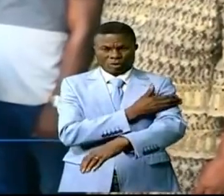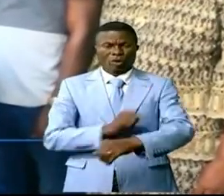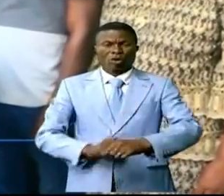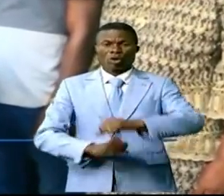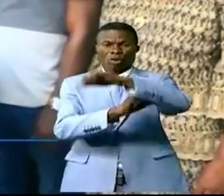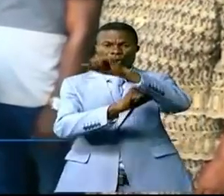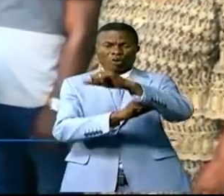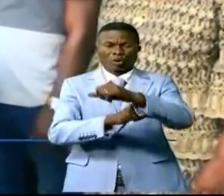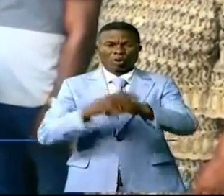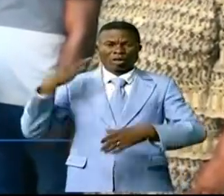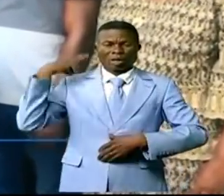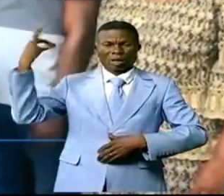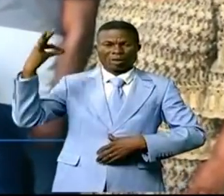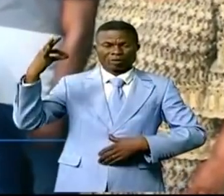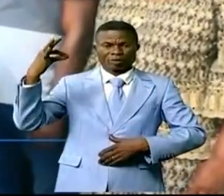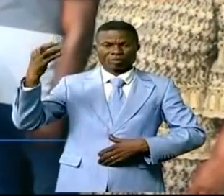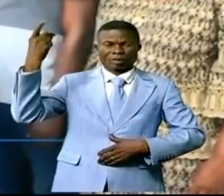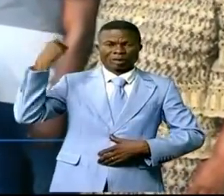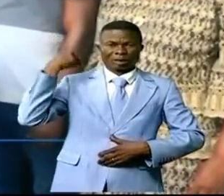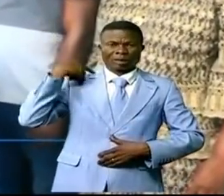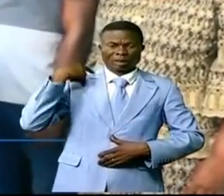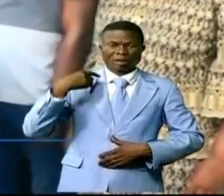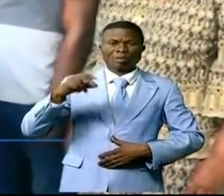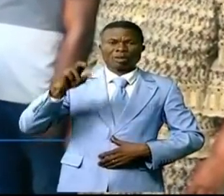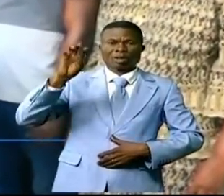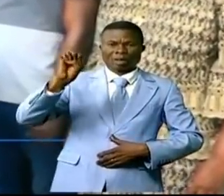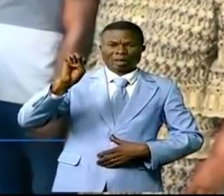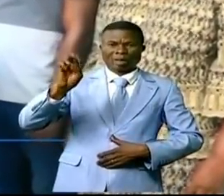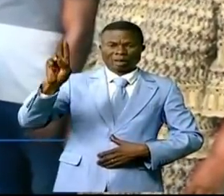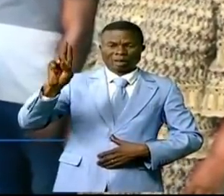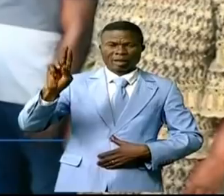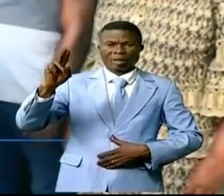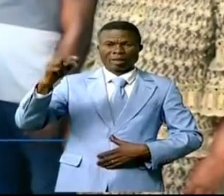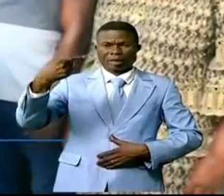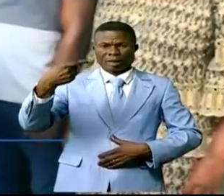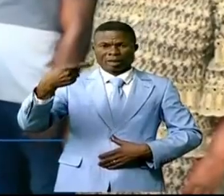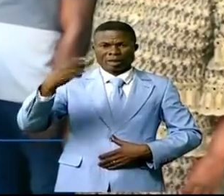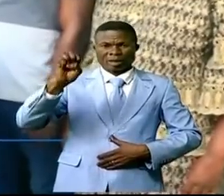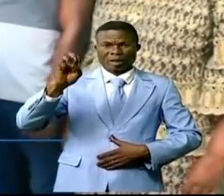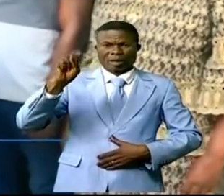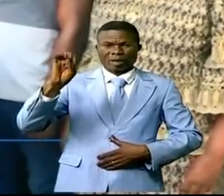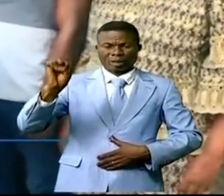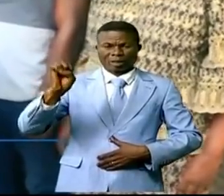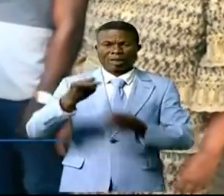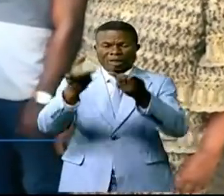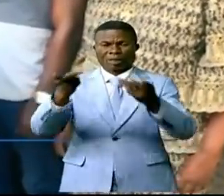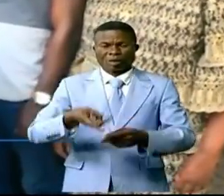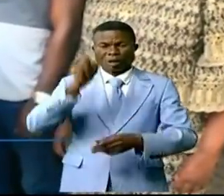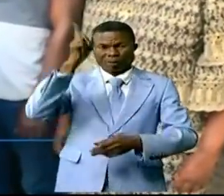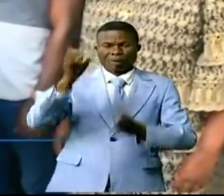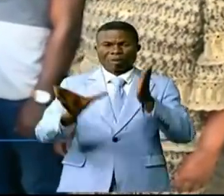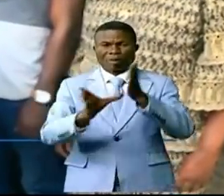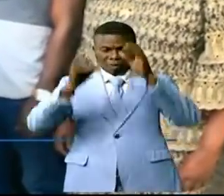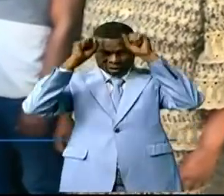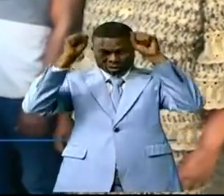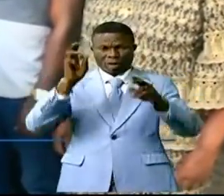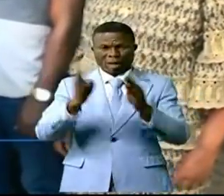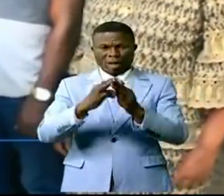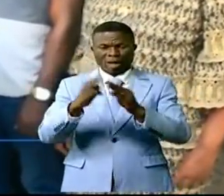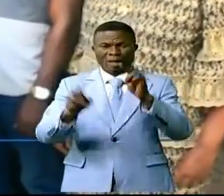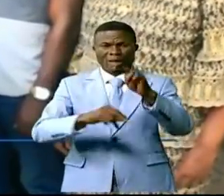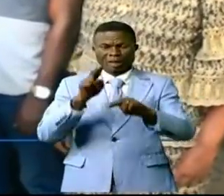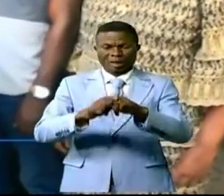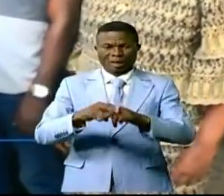soutenons la candidature de l'honorable Eugénie Tshiela Kamba au poste de premier vice-président de l'Assemblée nationale de la